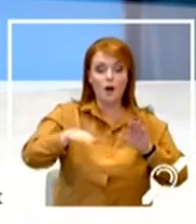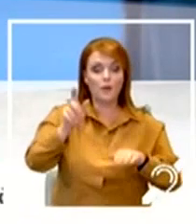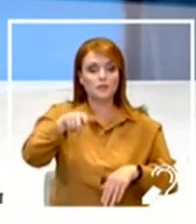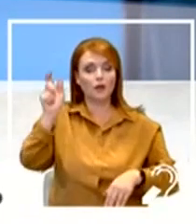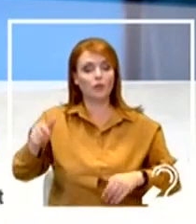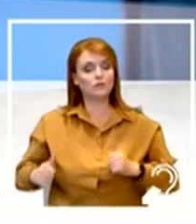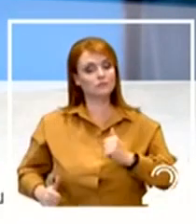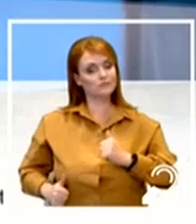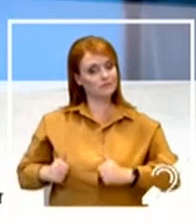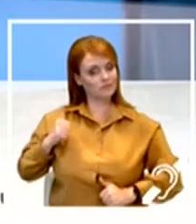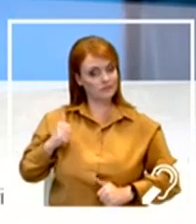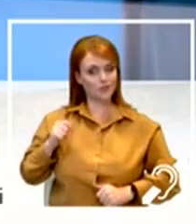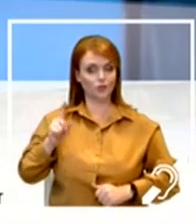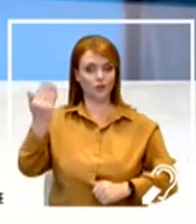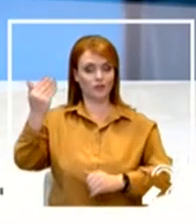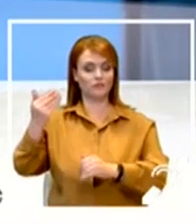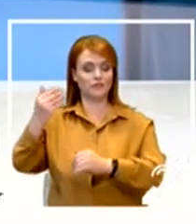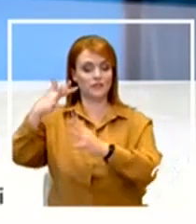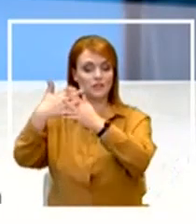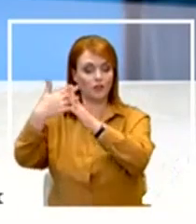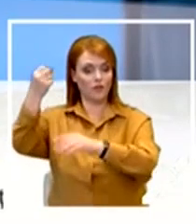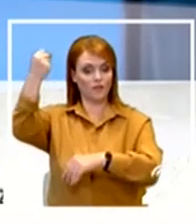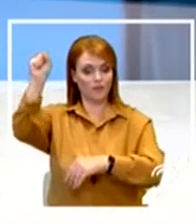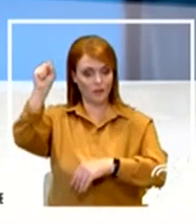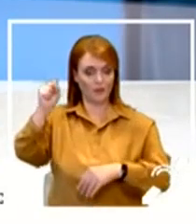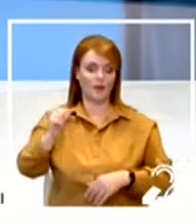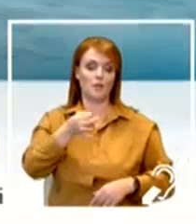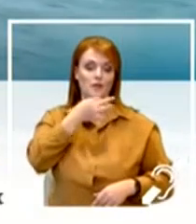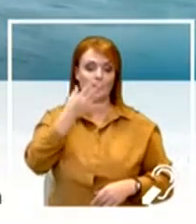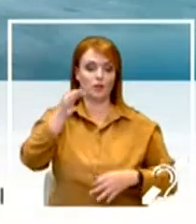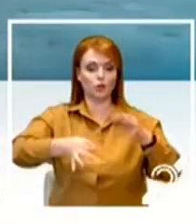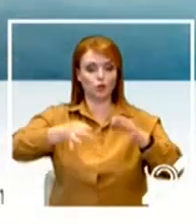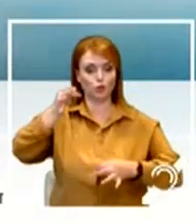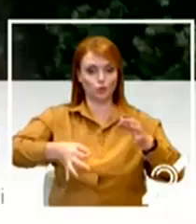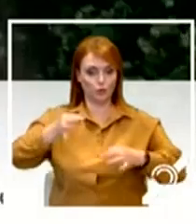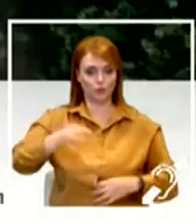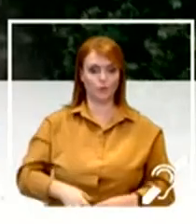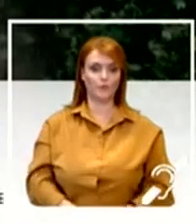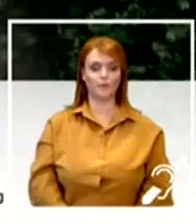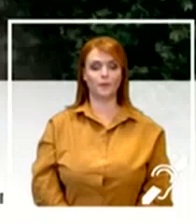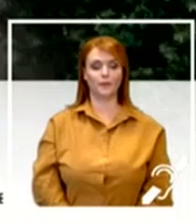din lume, anume Valene a câștigat admirația juriului.